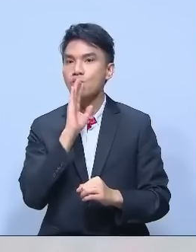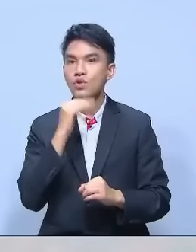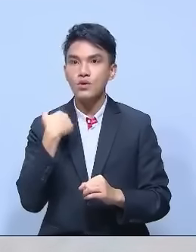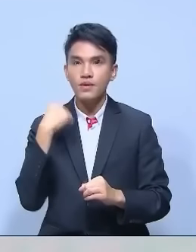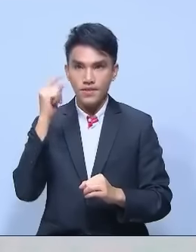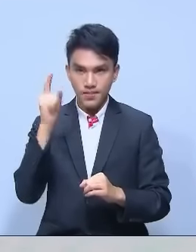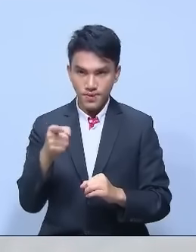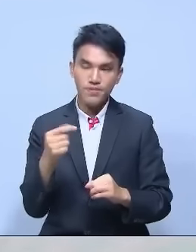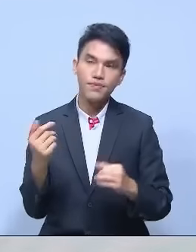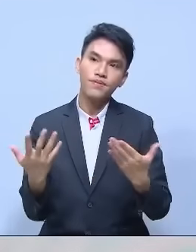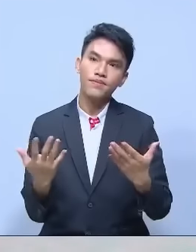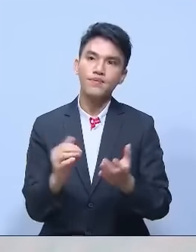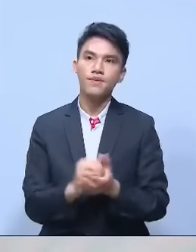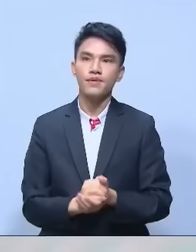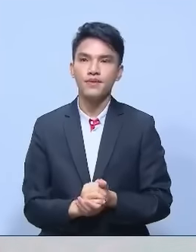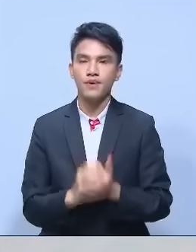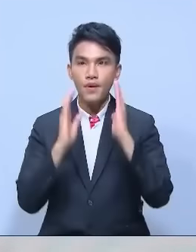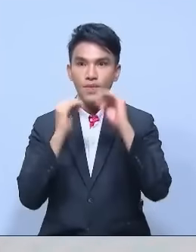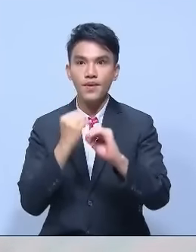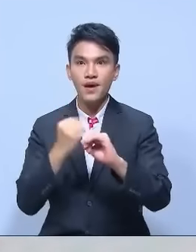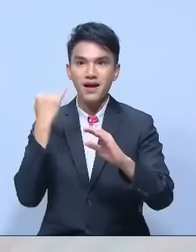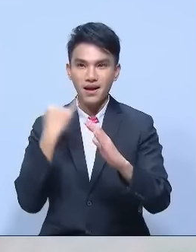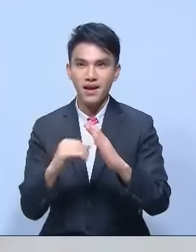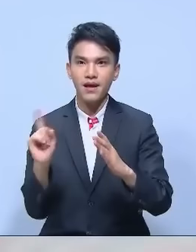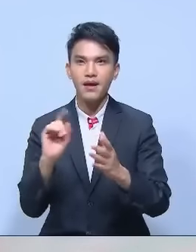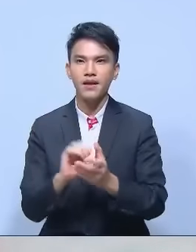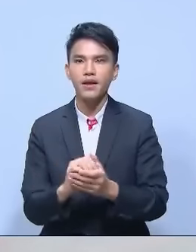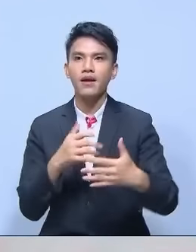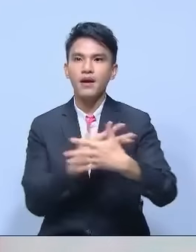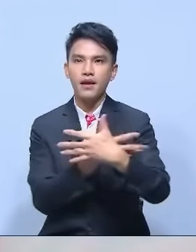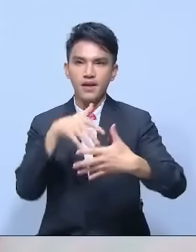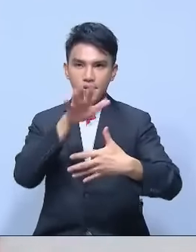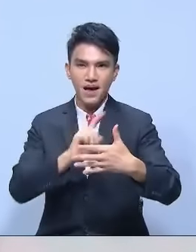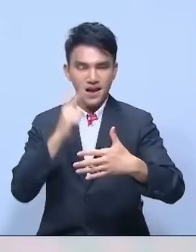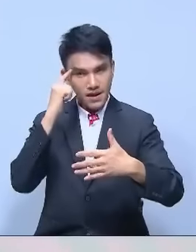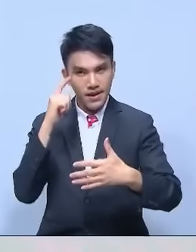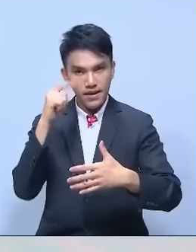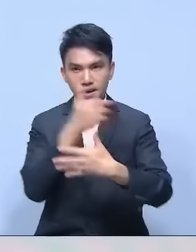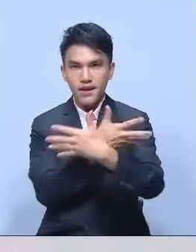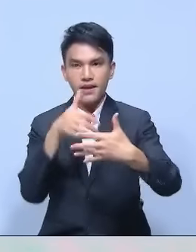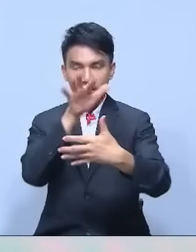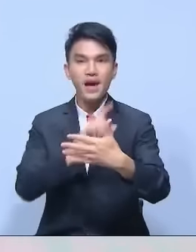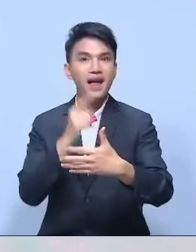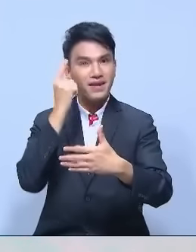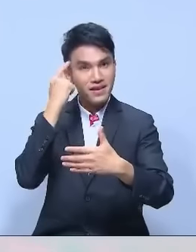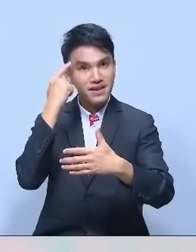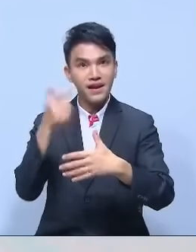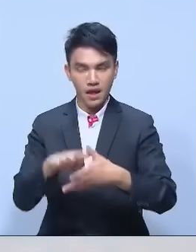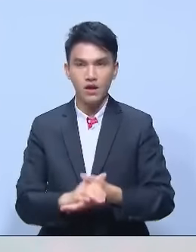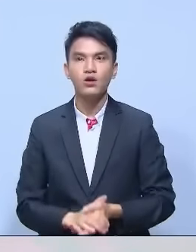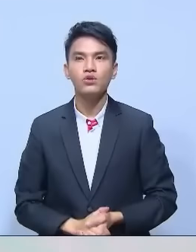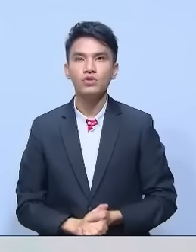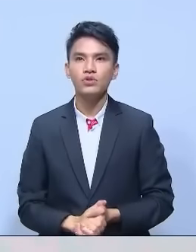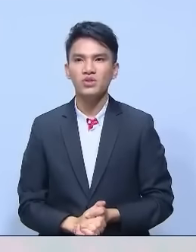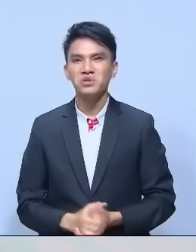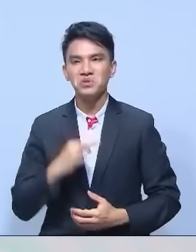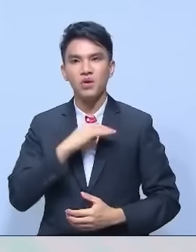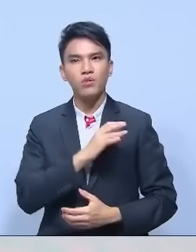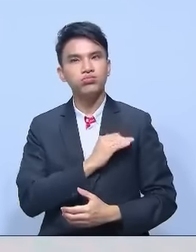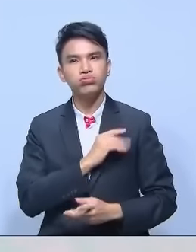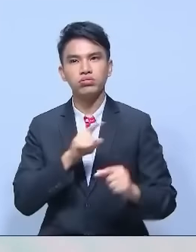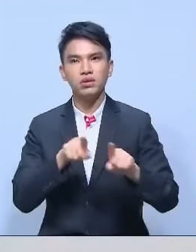งๆถือว่าผู้ต้องหาเนี่ยผู้ก่อเหตุมันเตรียมการมาเป็นอย่างดีวางแผนมาแล้ว อ่ะแล้วจริงๆมันก็น่ากลัวว่าเพ